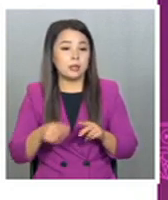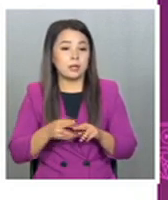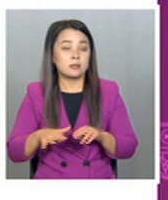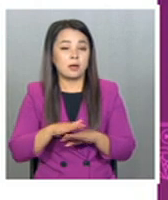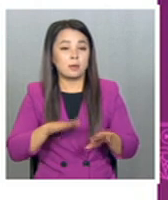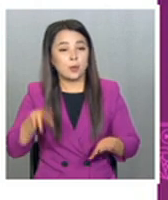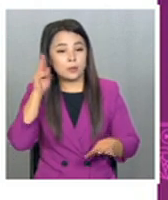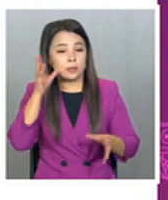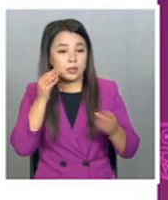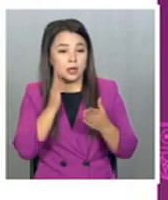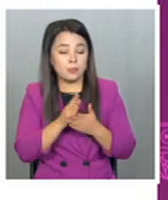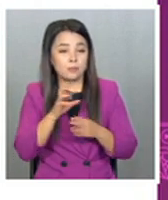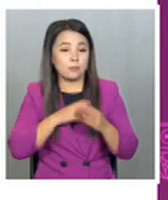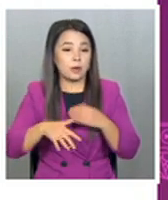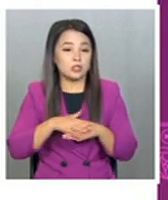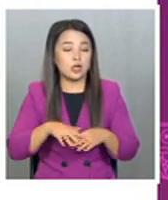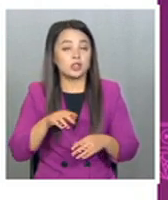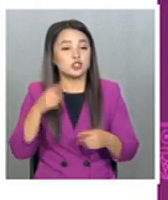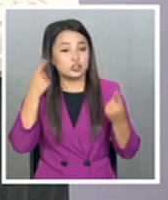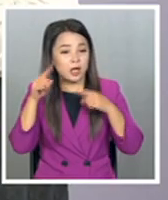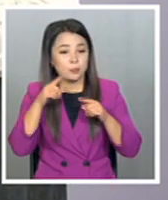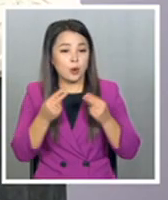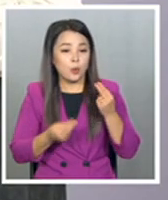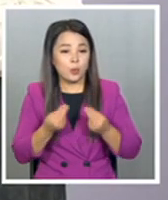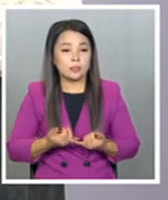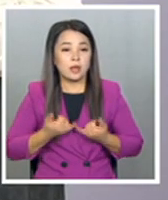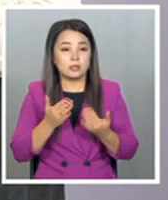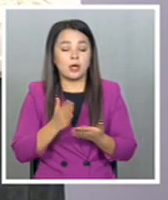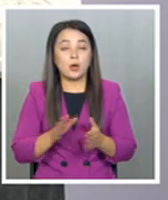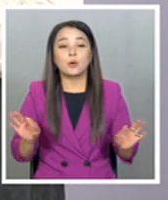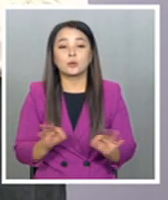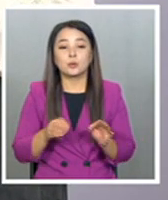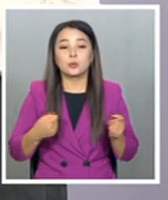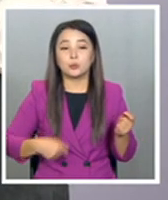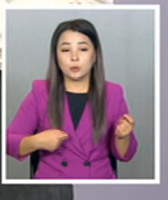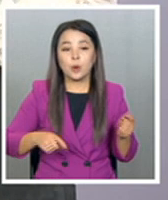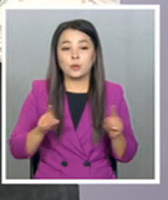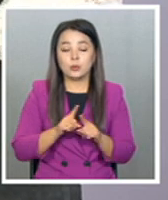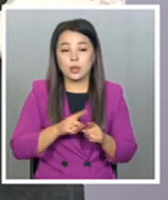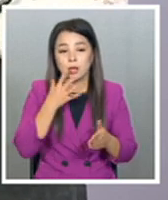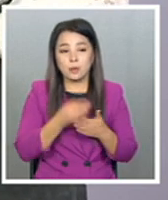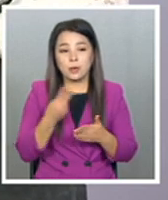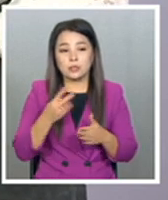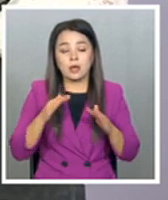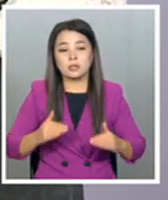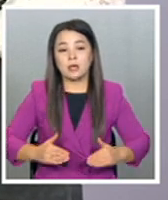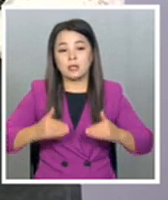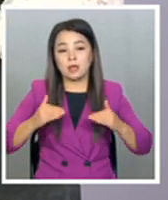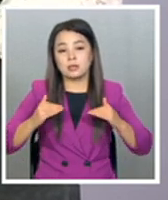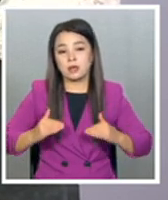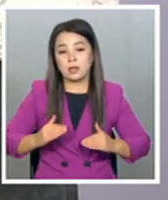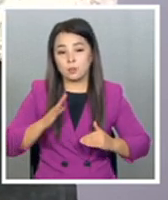меңгеріп, батыстық шығармаларды ойнай бастады. Ал кей ұлттың өз аспаптары көнеріп, екінші сатыға түсіп